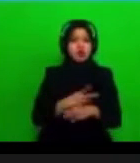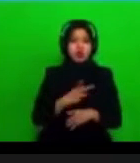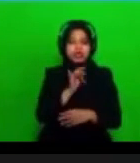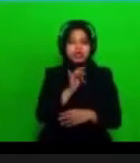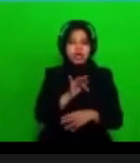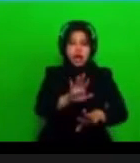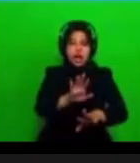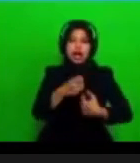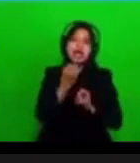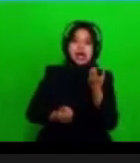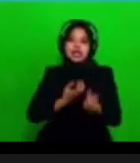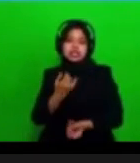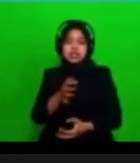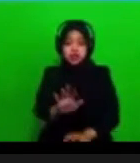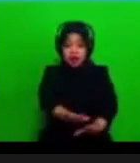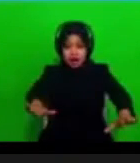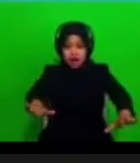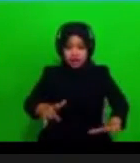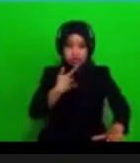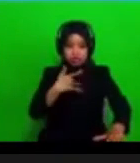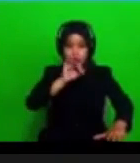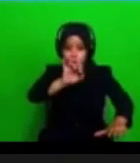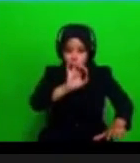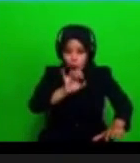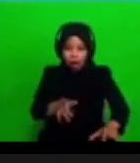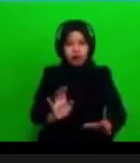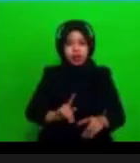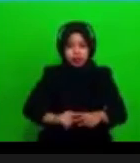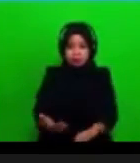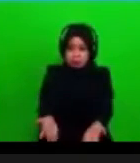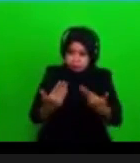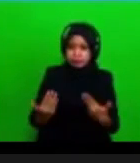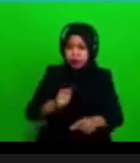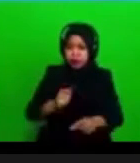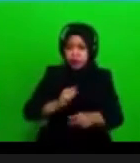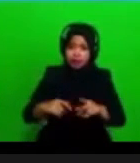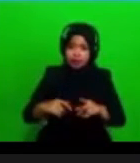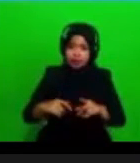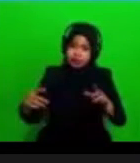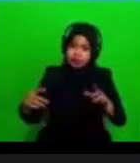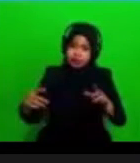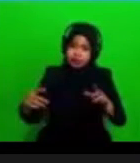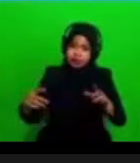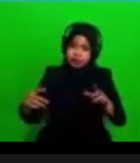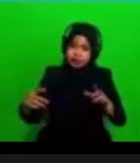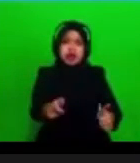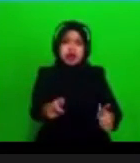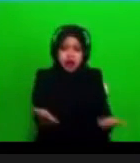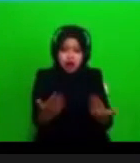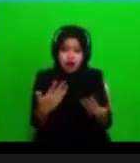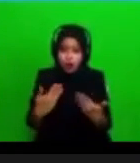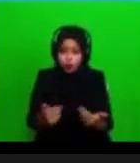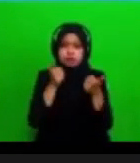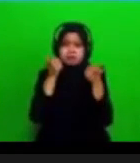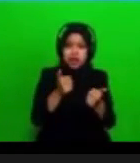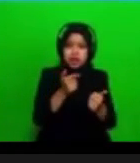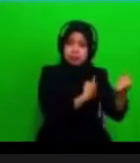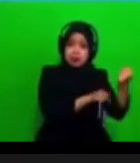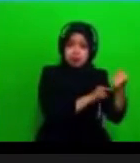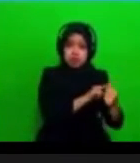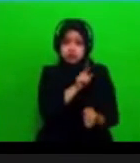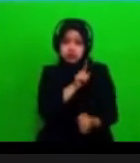otak anak. Anak itu jangan terlalu dijejelin, tapi anak itu dilatih untuk bisa mengisi dirinya dengan hal yang